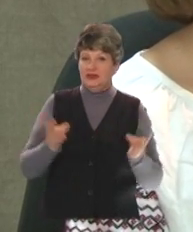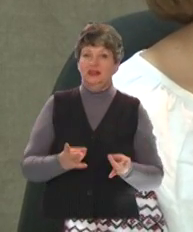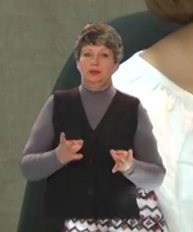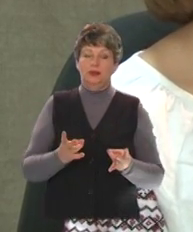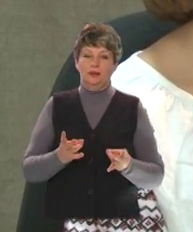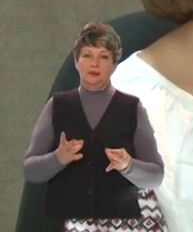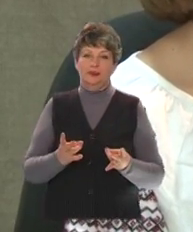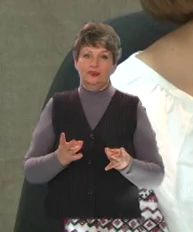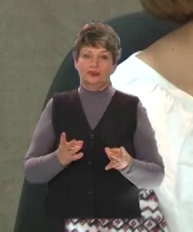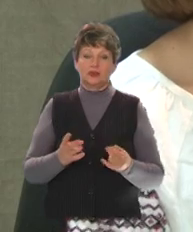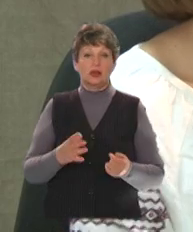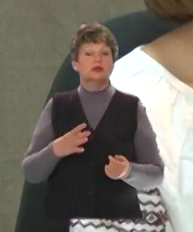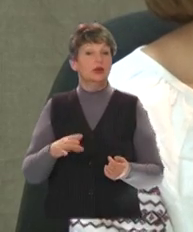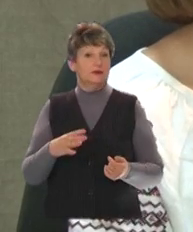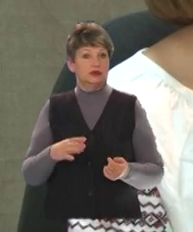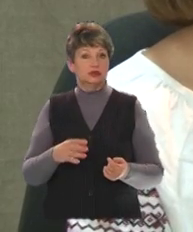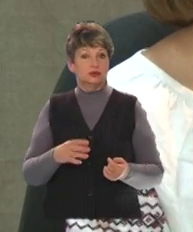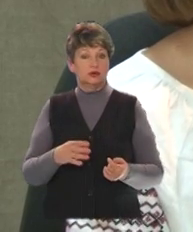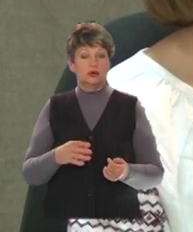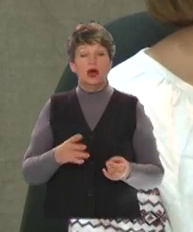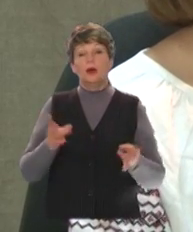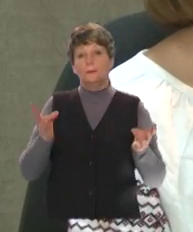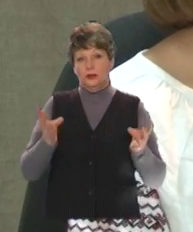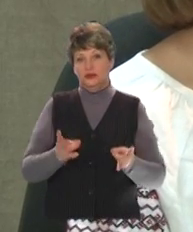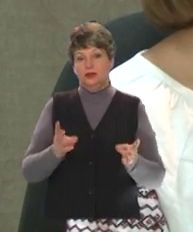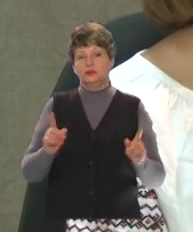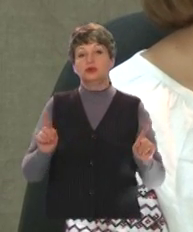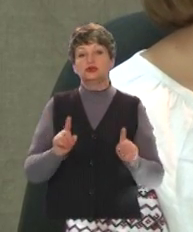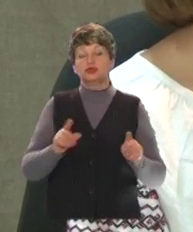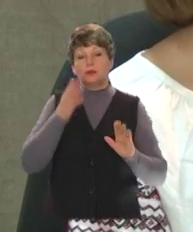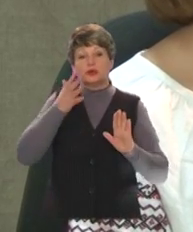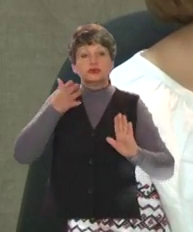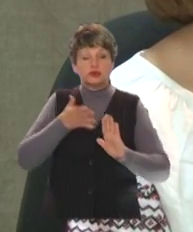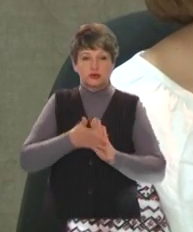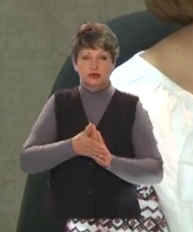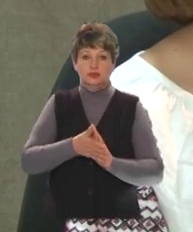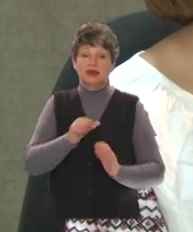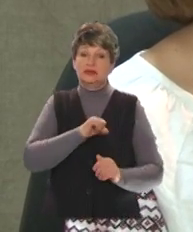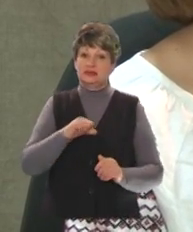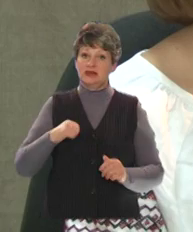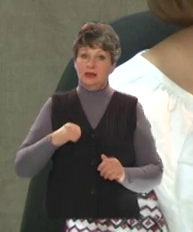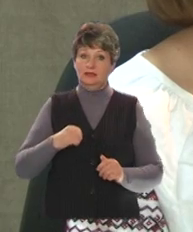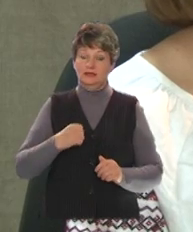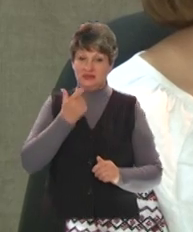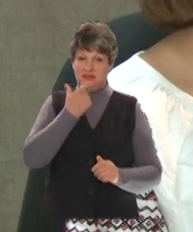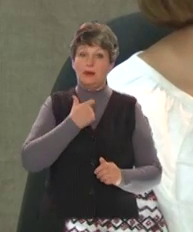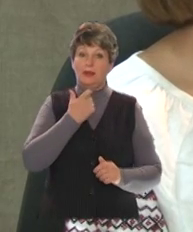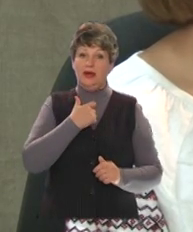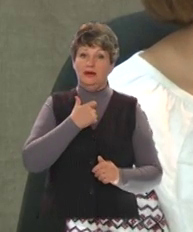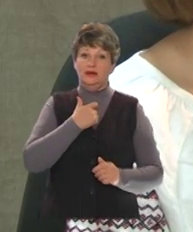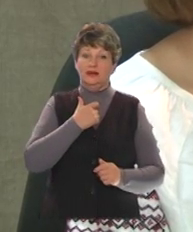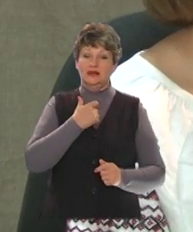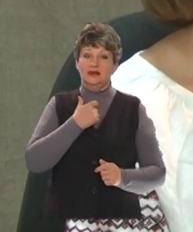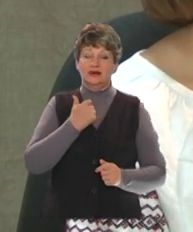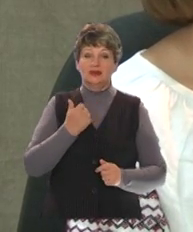дуже потрібно. А навіщо потрібно? Потрібно, щоб зрозуміти себе,